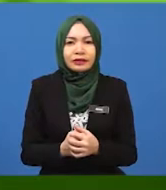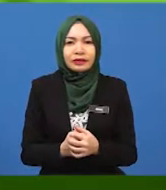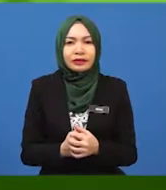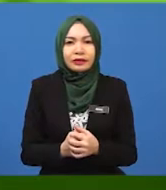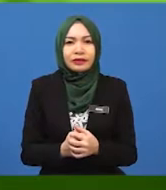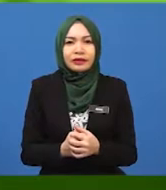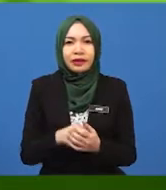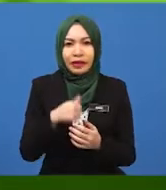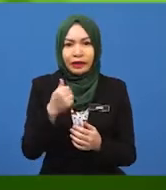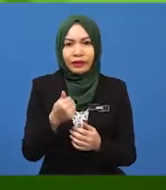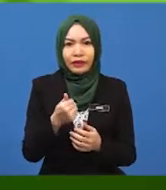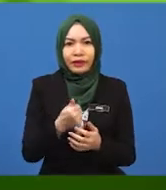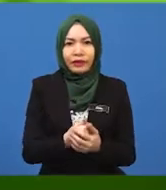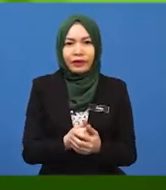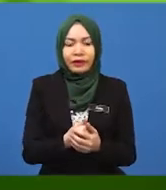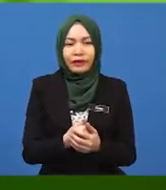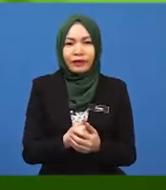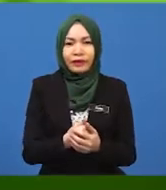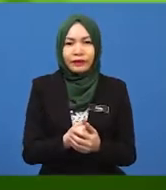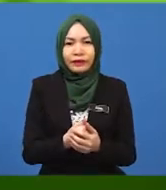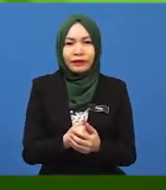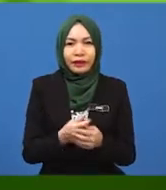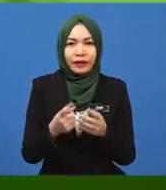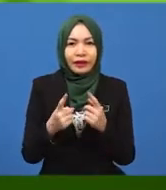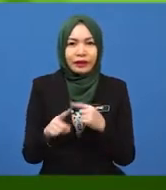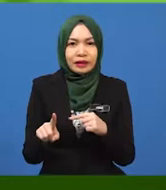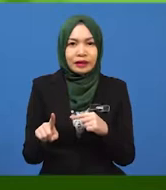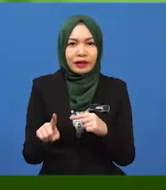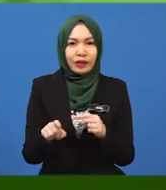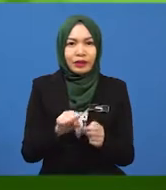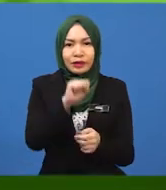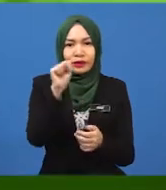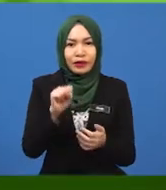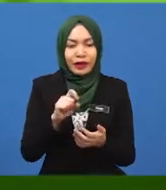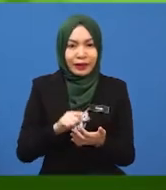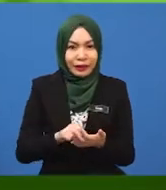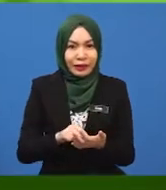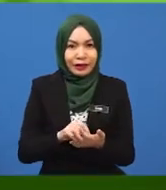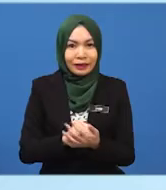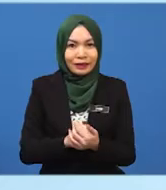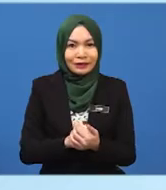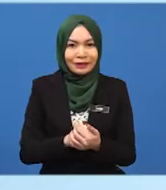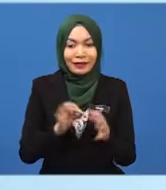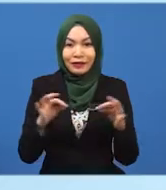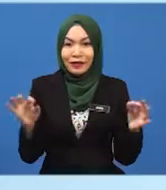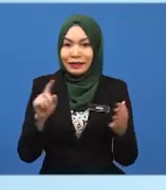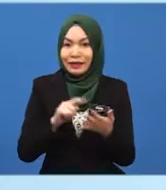Murid-murid, frasa yang digunakan dalam ayat ini merupakan...